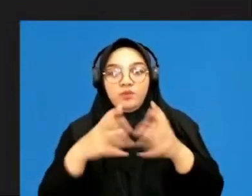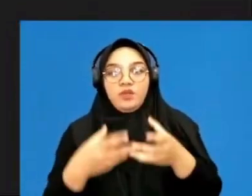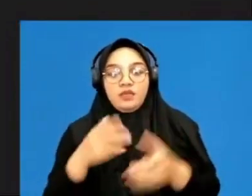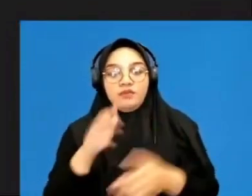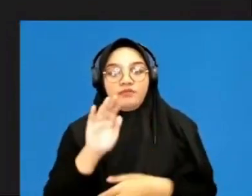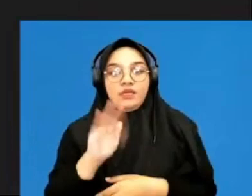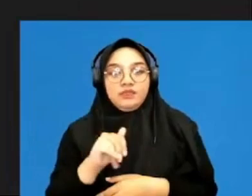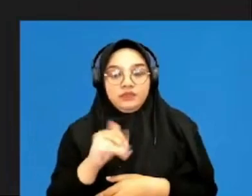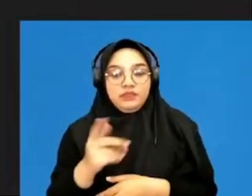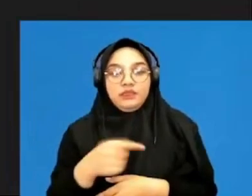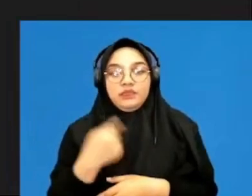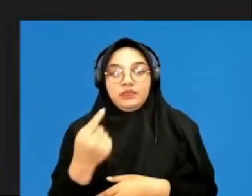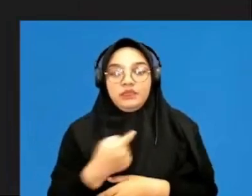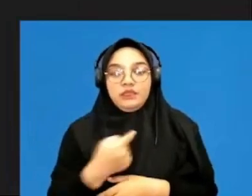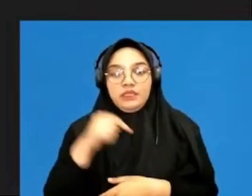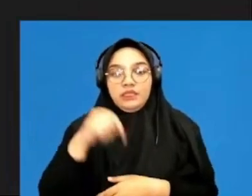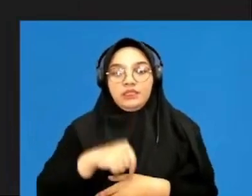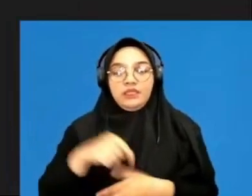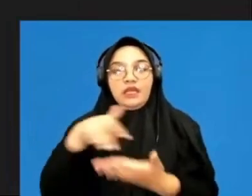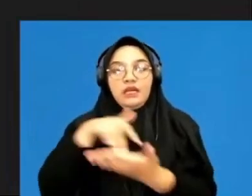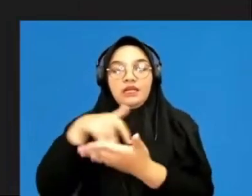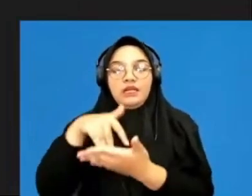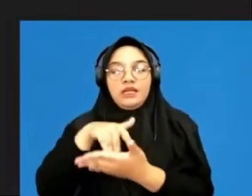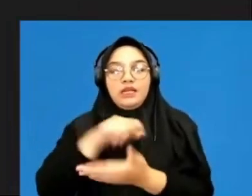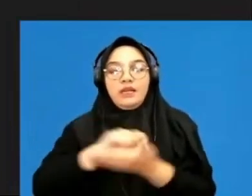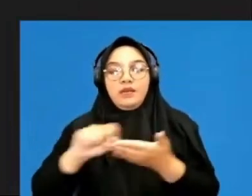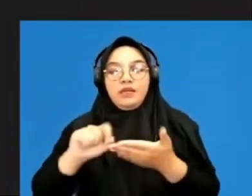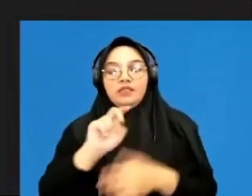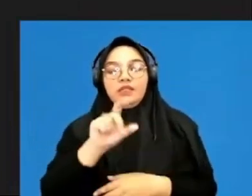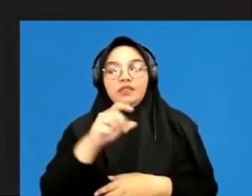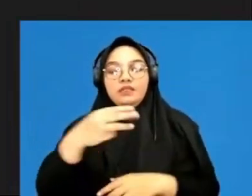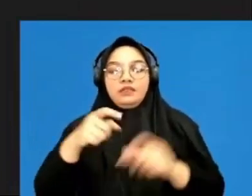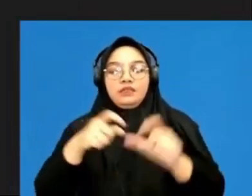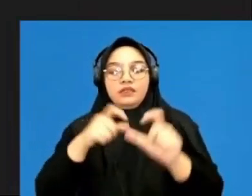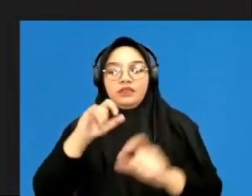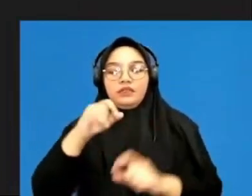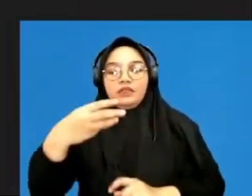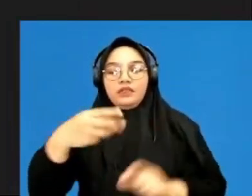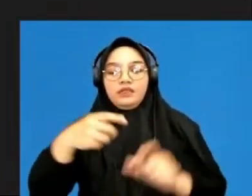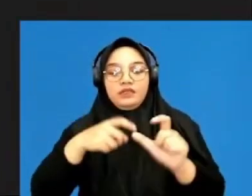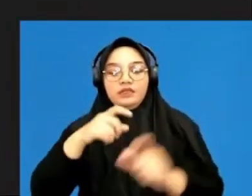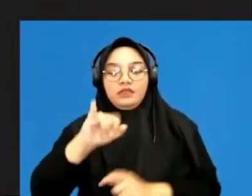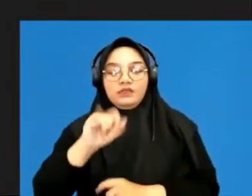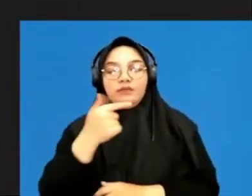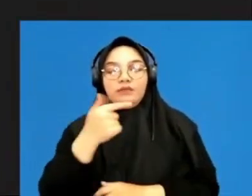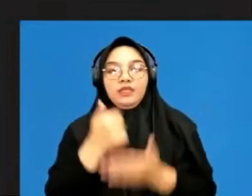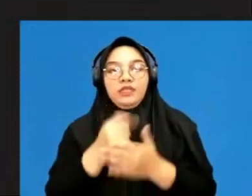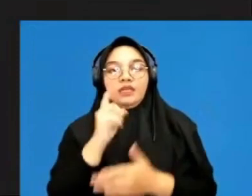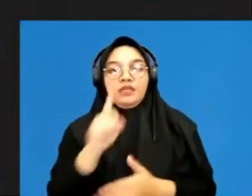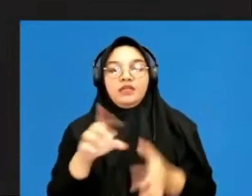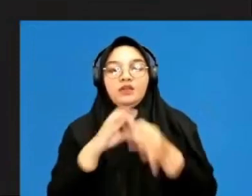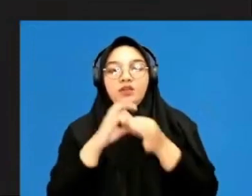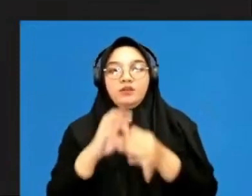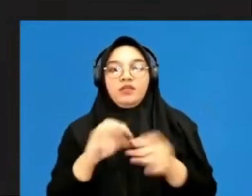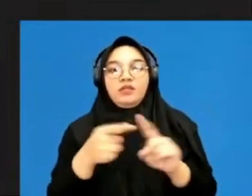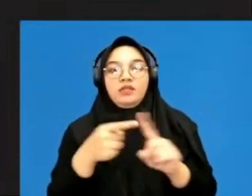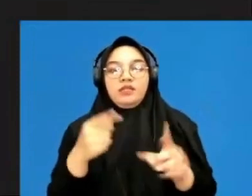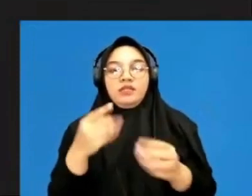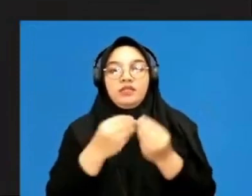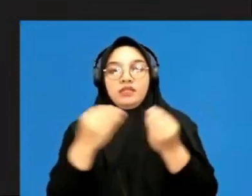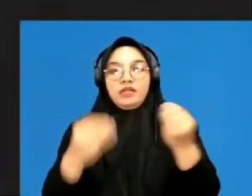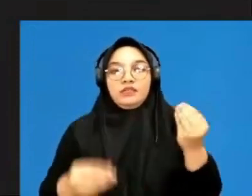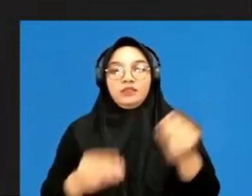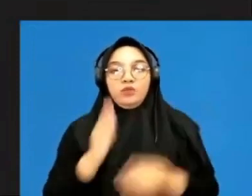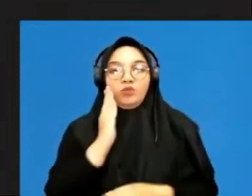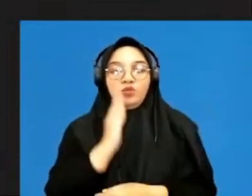kita ini rentan dengan namanya Resesi tentunya penting adanya kolaborasi dari generasi muda untuk